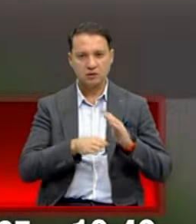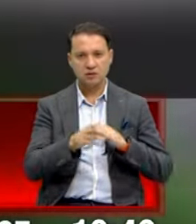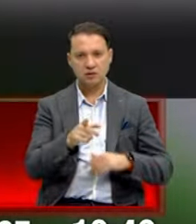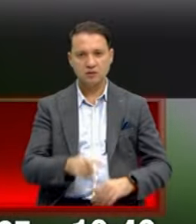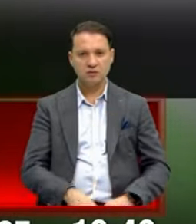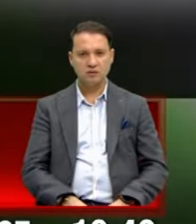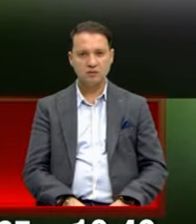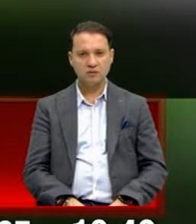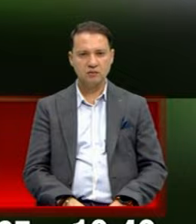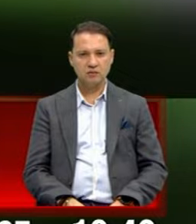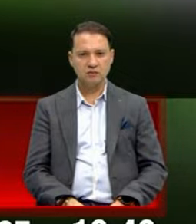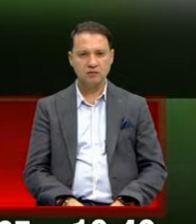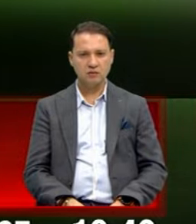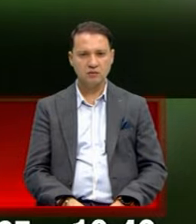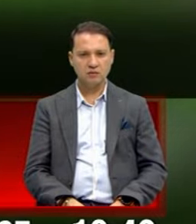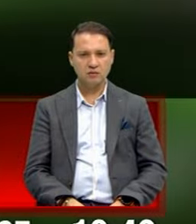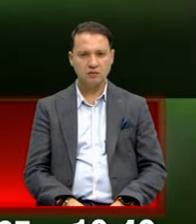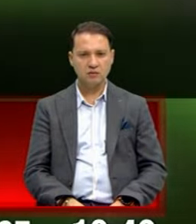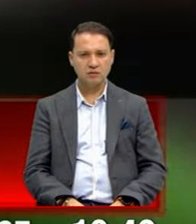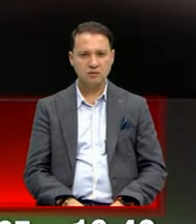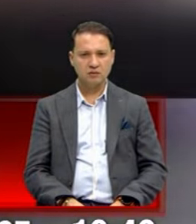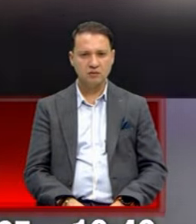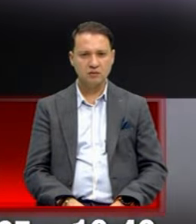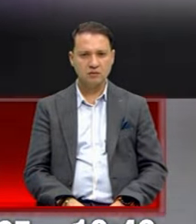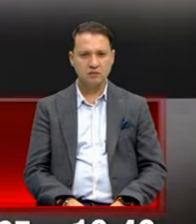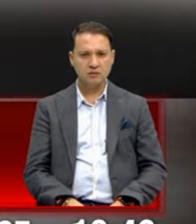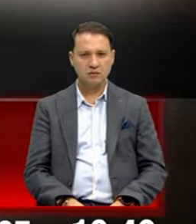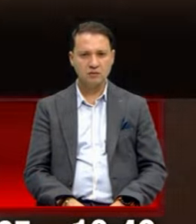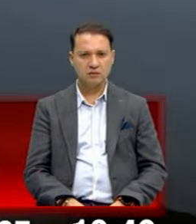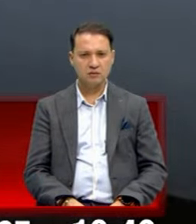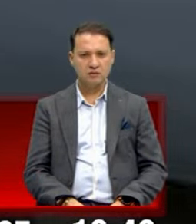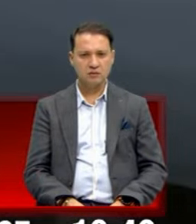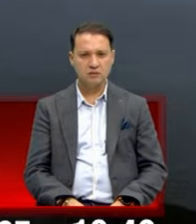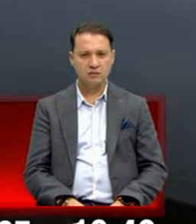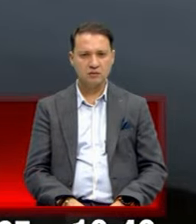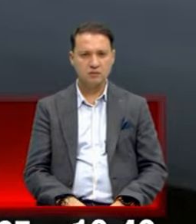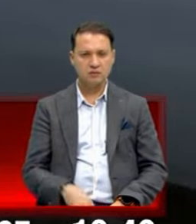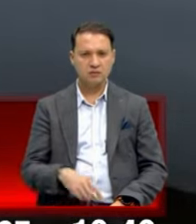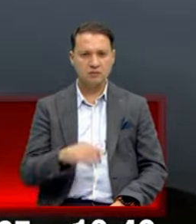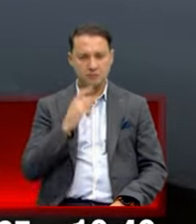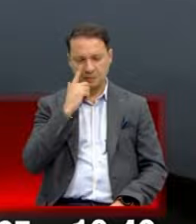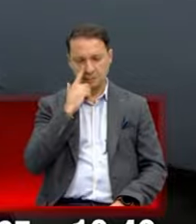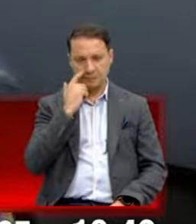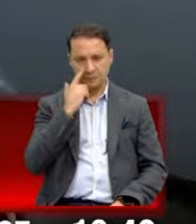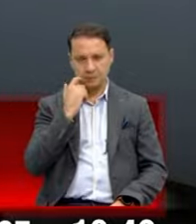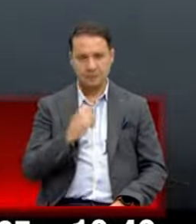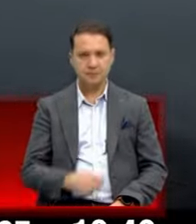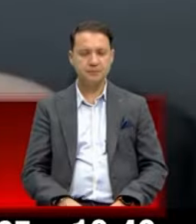girdi. Çok su. Rabbim sen büyüksün. Sarı aşkım.